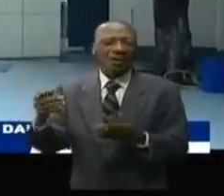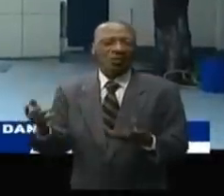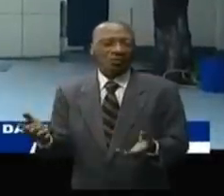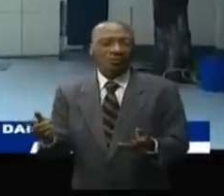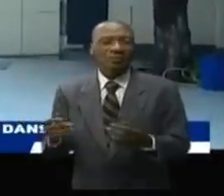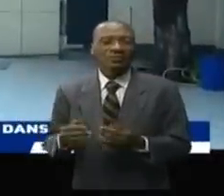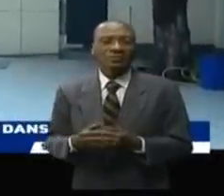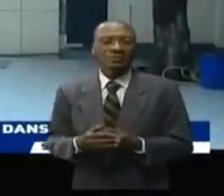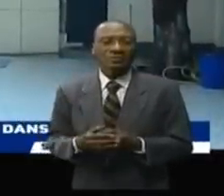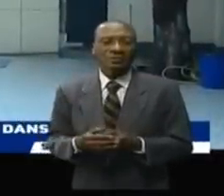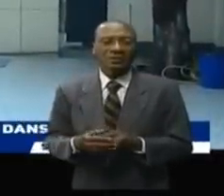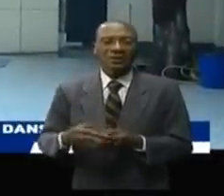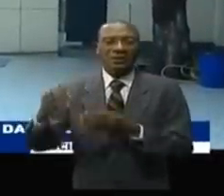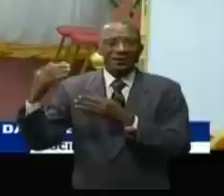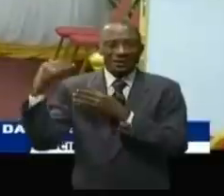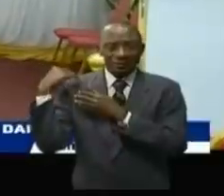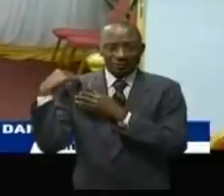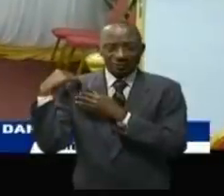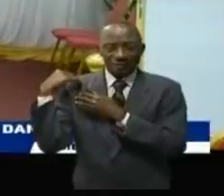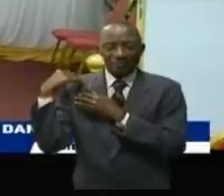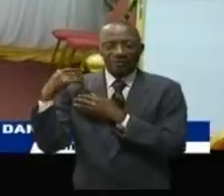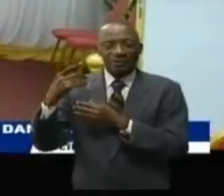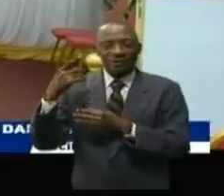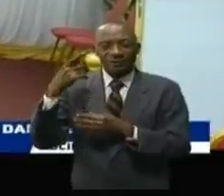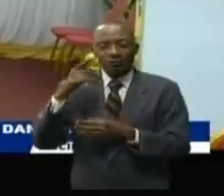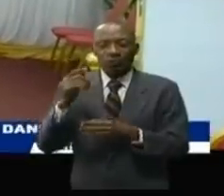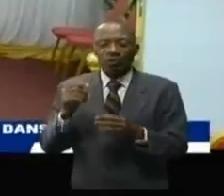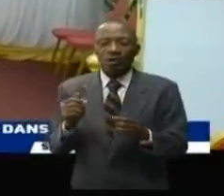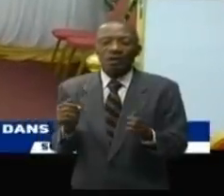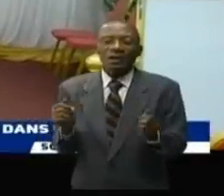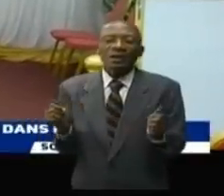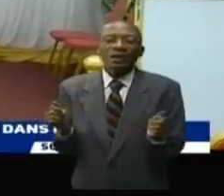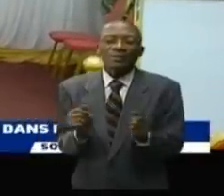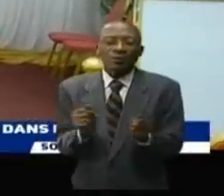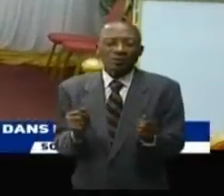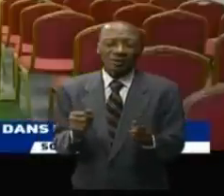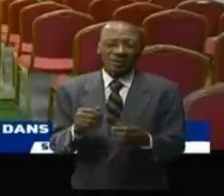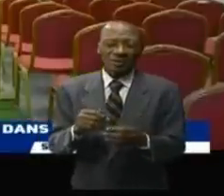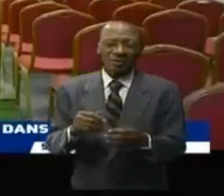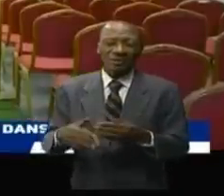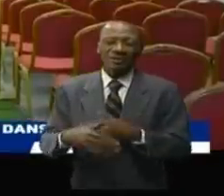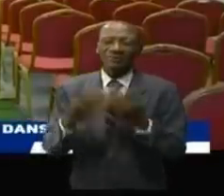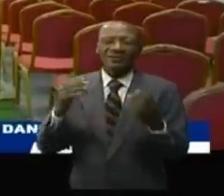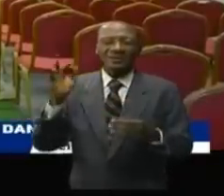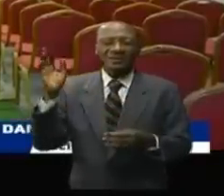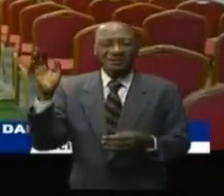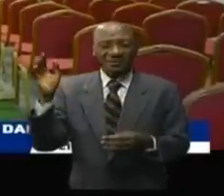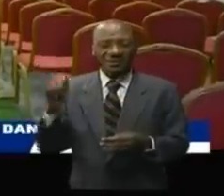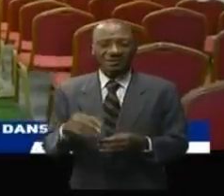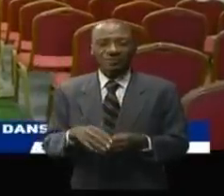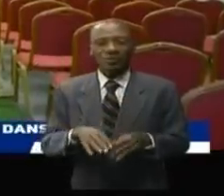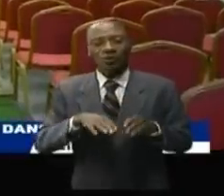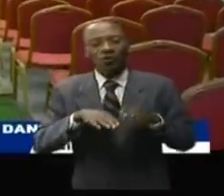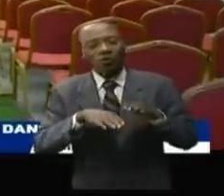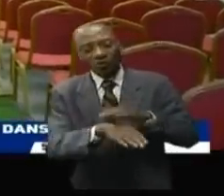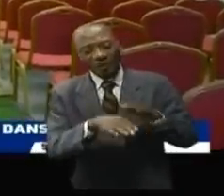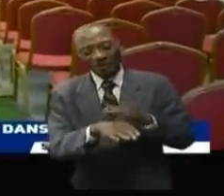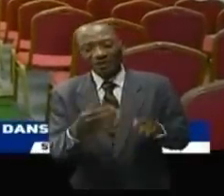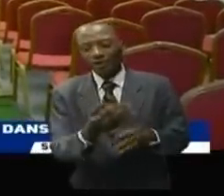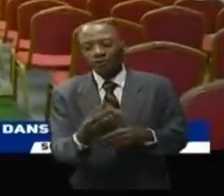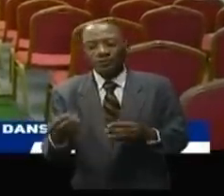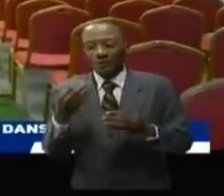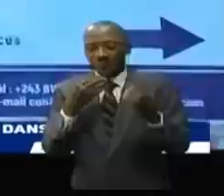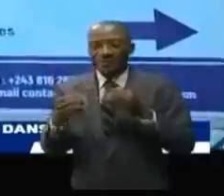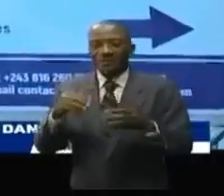des responsables des morgues de Kinshasa, cités nommément par le député national Claudine Nawezi, responsable de la